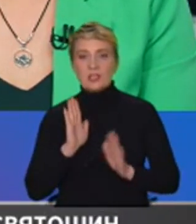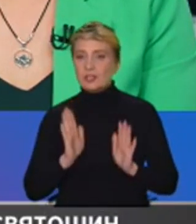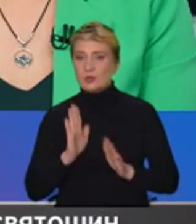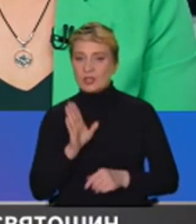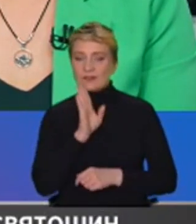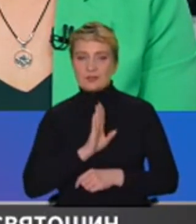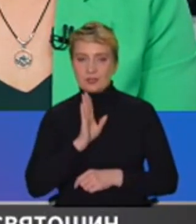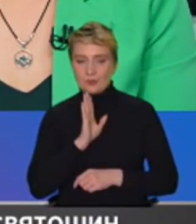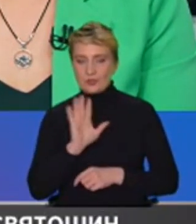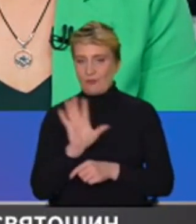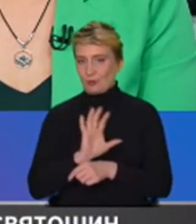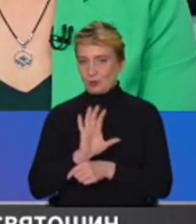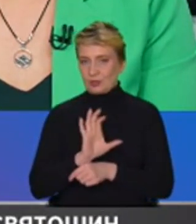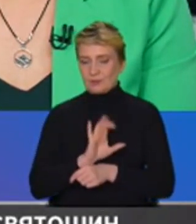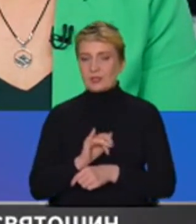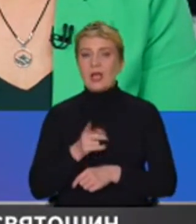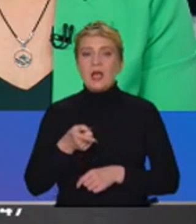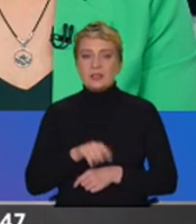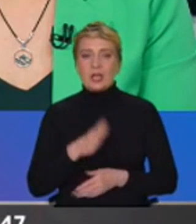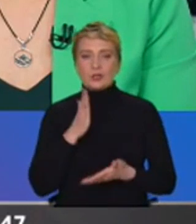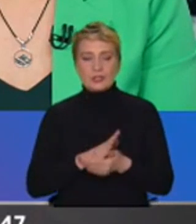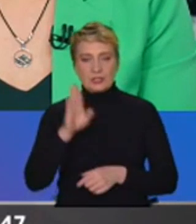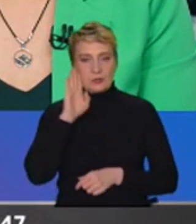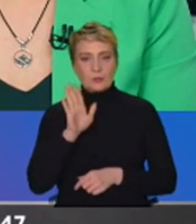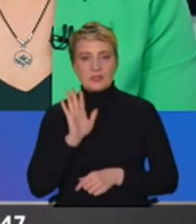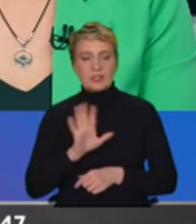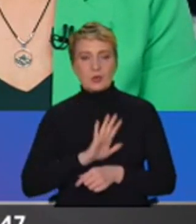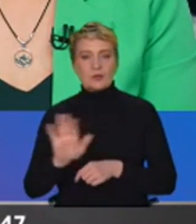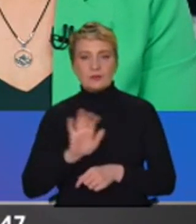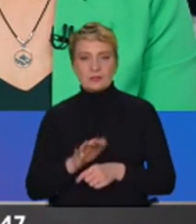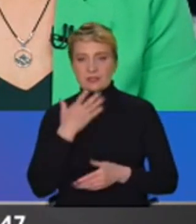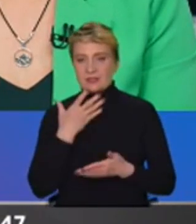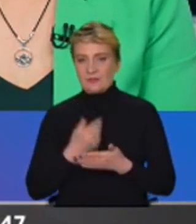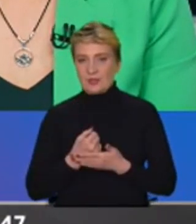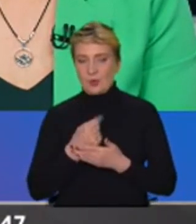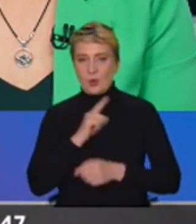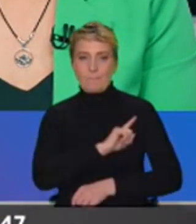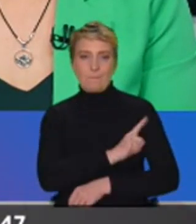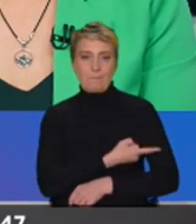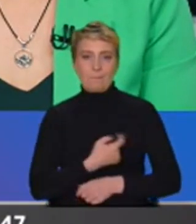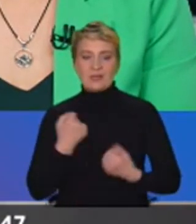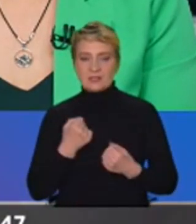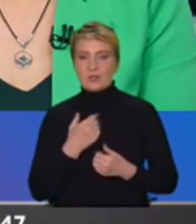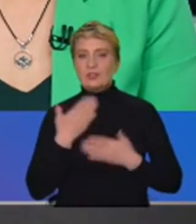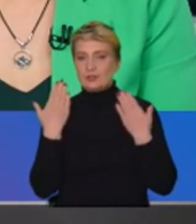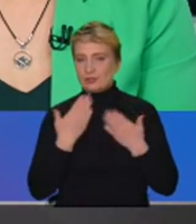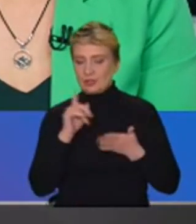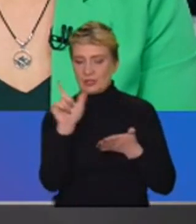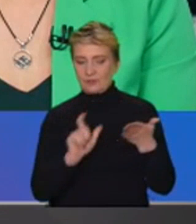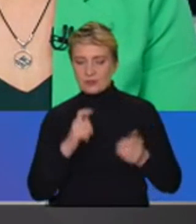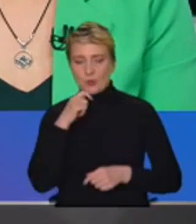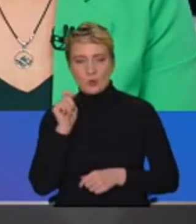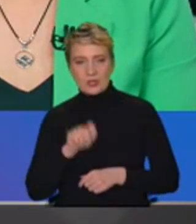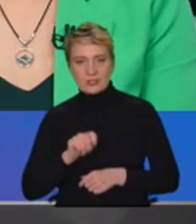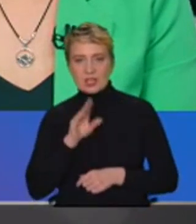нас також є хлопці. Вони не тільки відправляють фотографії свого пресу, вони також читають вірші українською мовою, наші українські пісні,